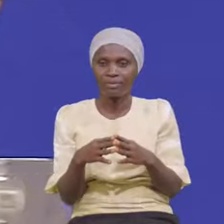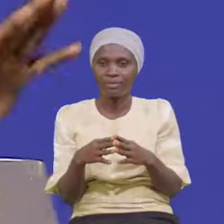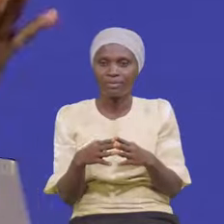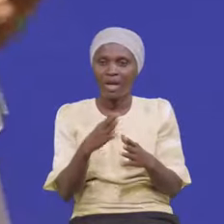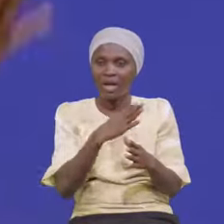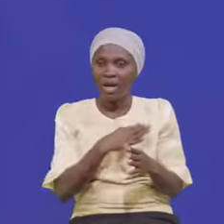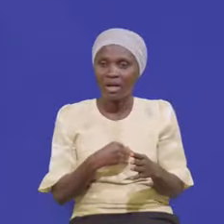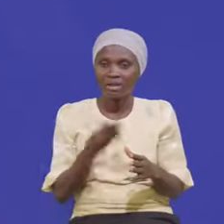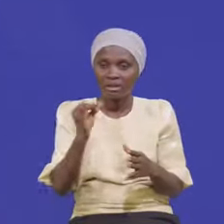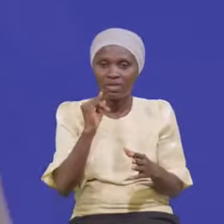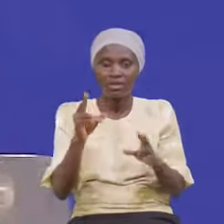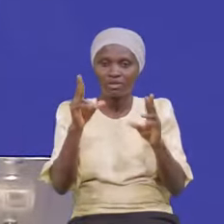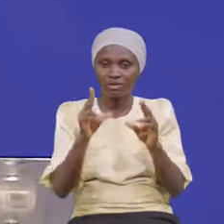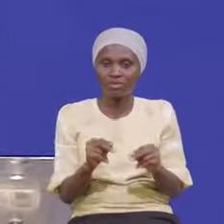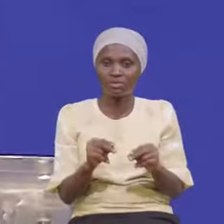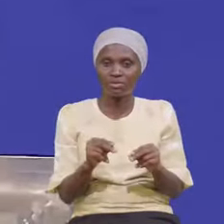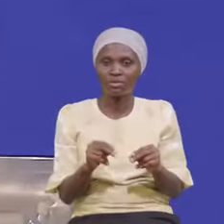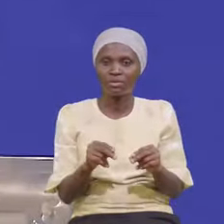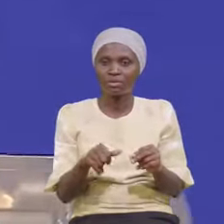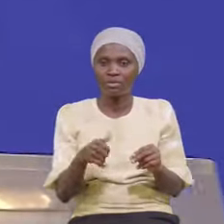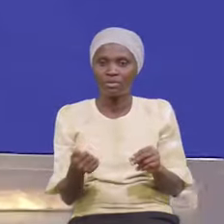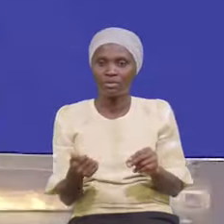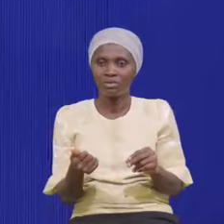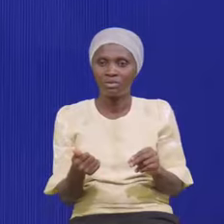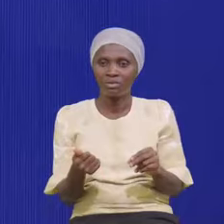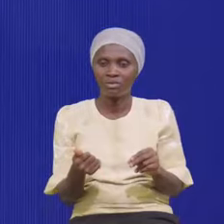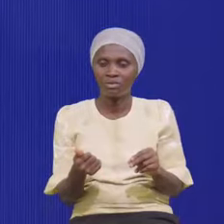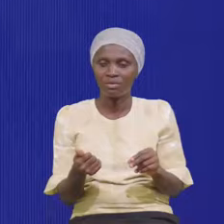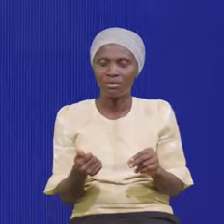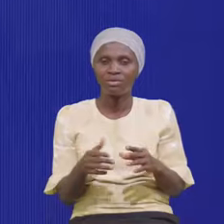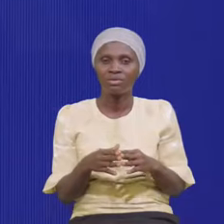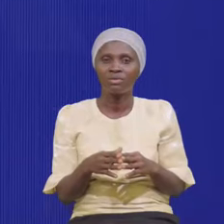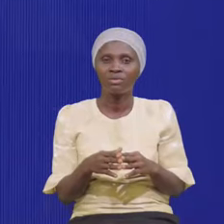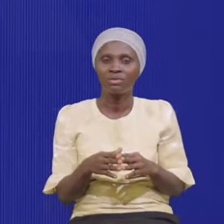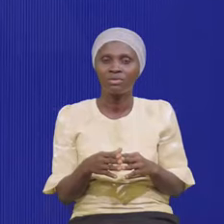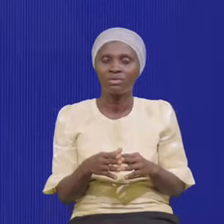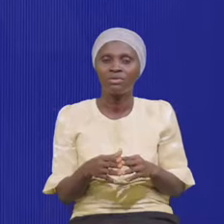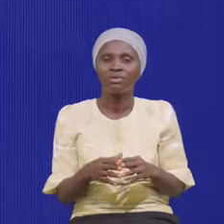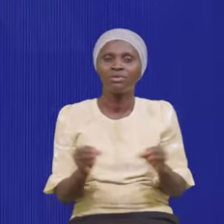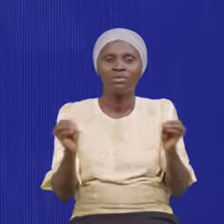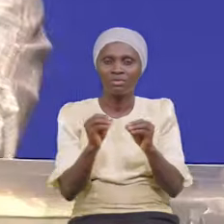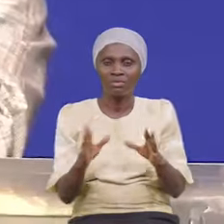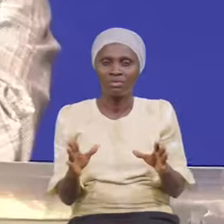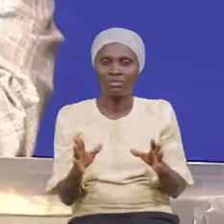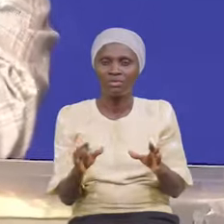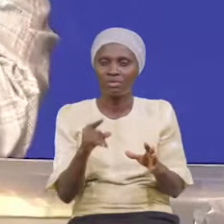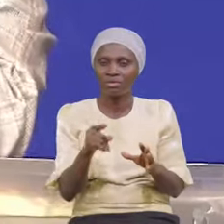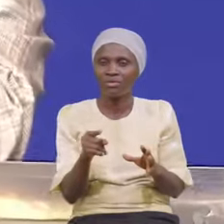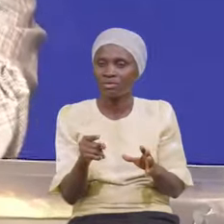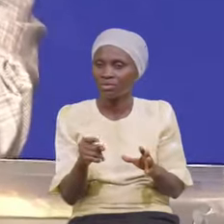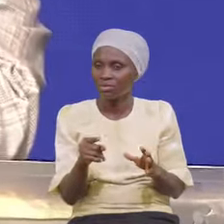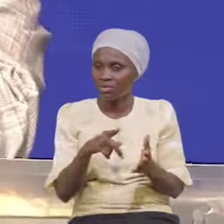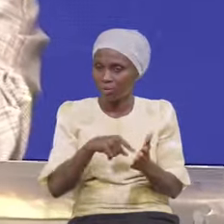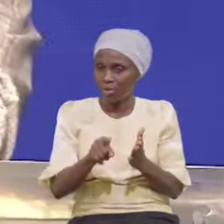is no toll free. అది టోల్ ఫీజు కట్టాల్సిన పని లేదు. దేర్ ఇస్ నో ఫీ యు పే. ఏ విధమైన చెల్లింపులు చేయాల్సిన పని